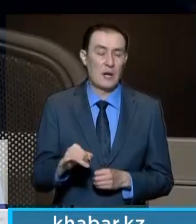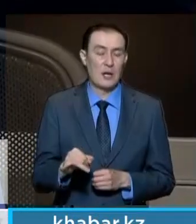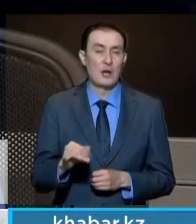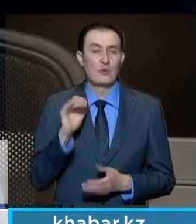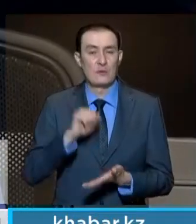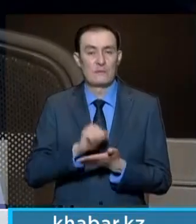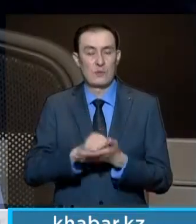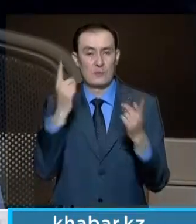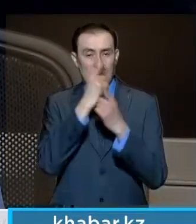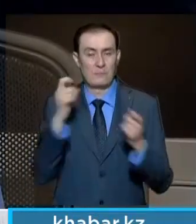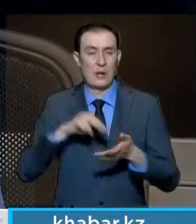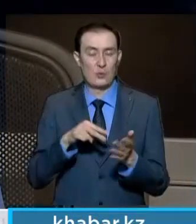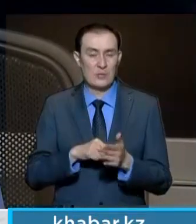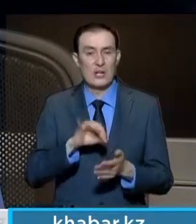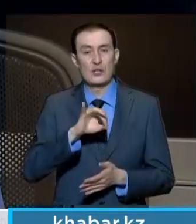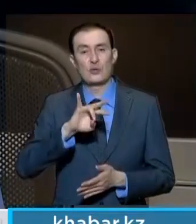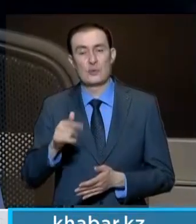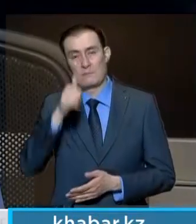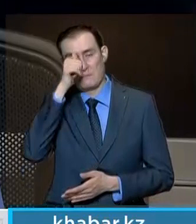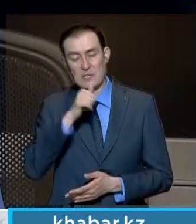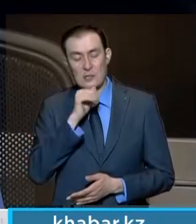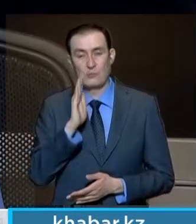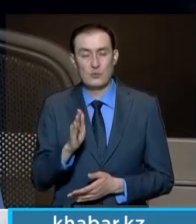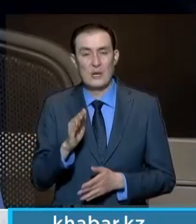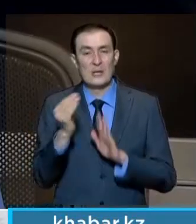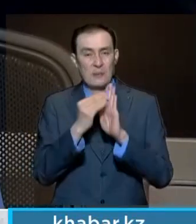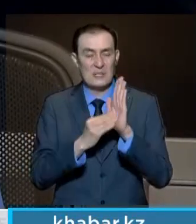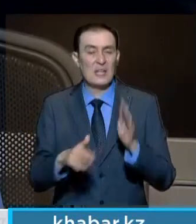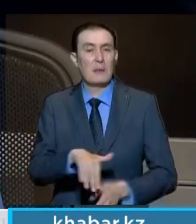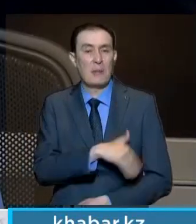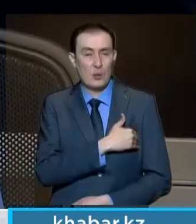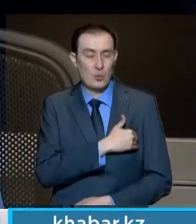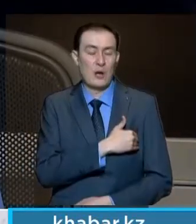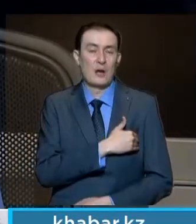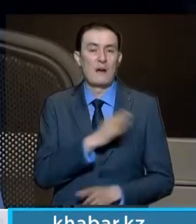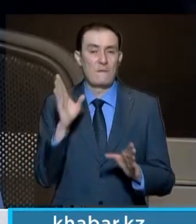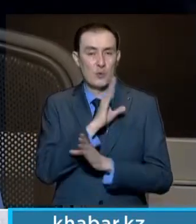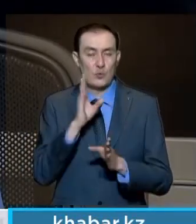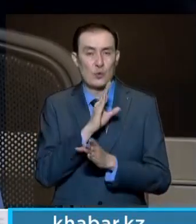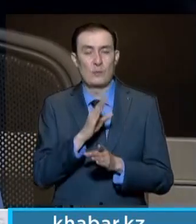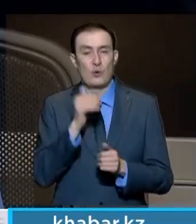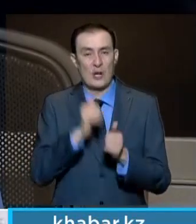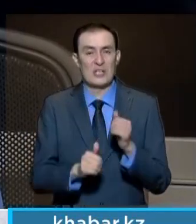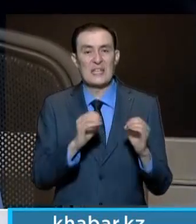уже выпустим прогноз на июнь месяц, где уже будет расписана температура по декадам.